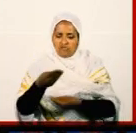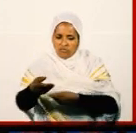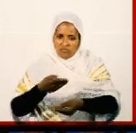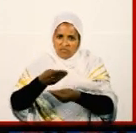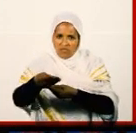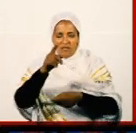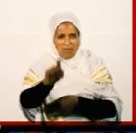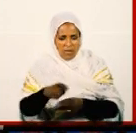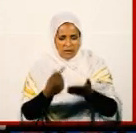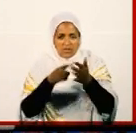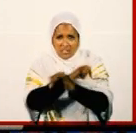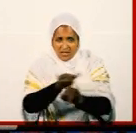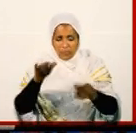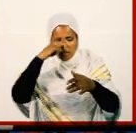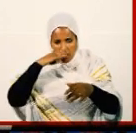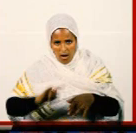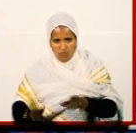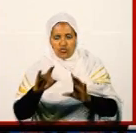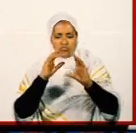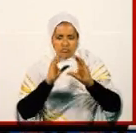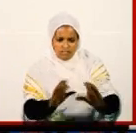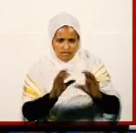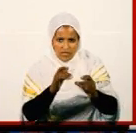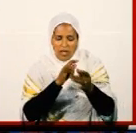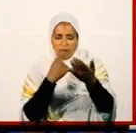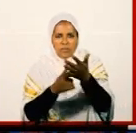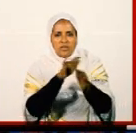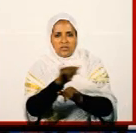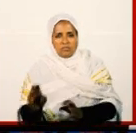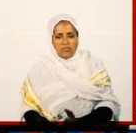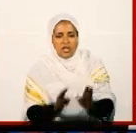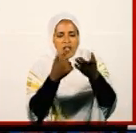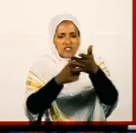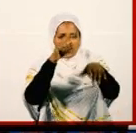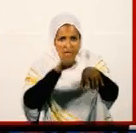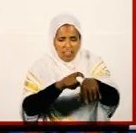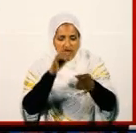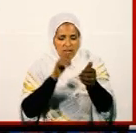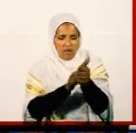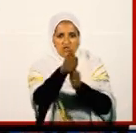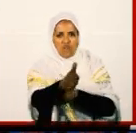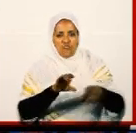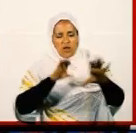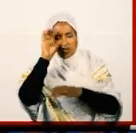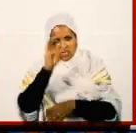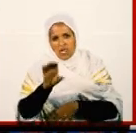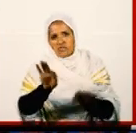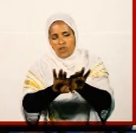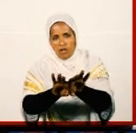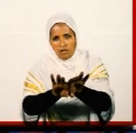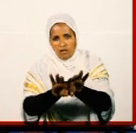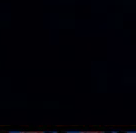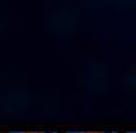ያው ማቀበል ግድ ያስፈልጋል። እንዲህ እያደረጉ ህፃናቱን ያው በዚህ መንገድ ያችን ሰዓትን ያችን ጊዜ እንዲያሳልፉ ማድረግ